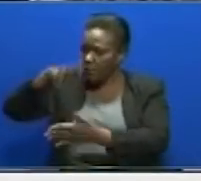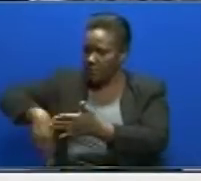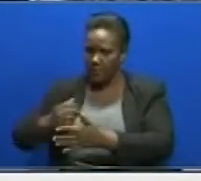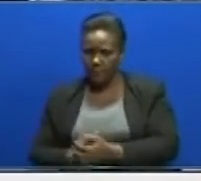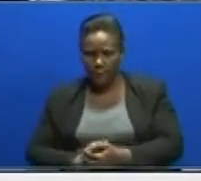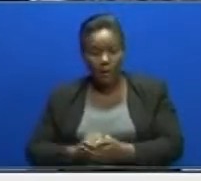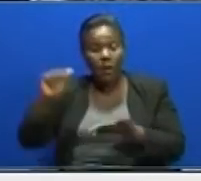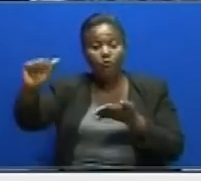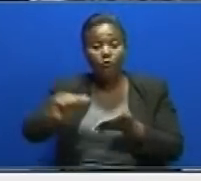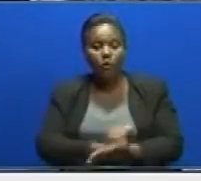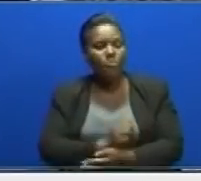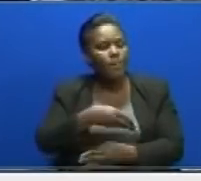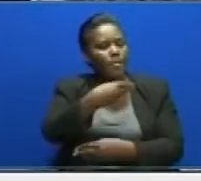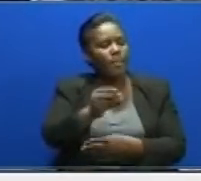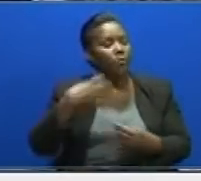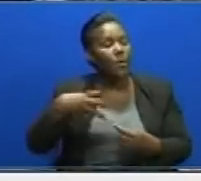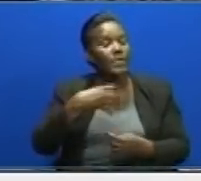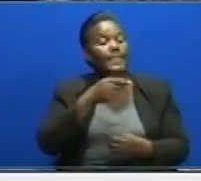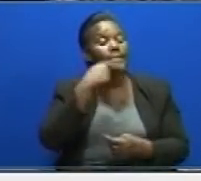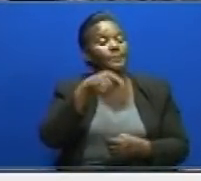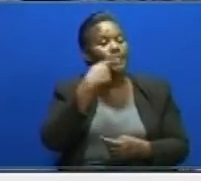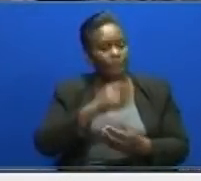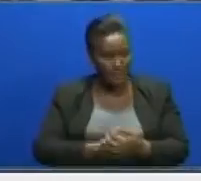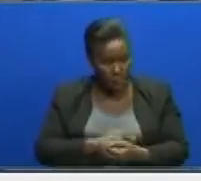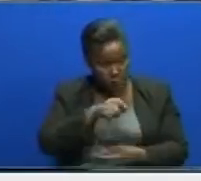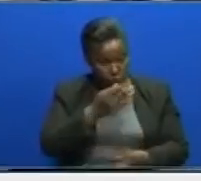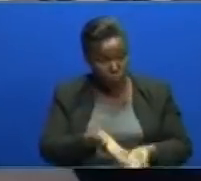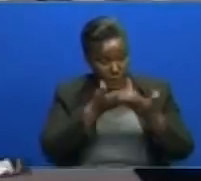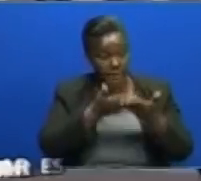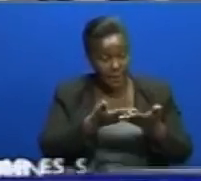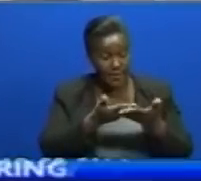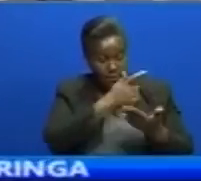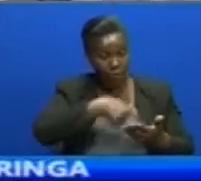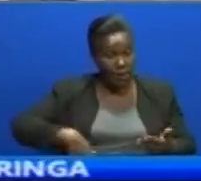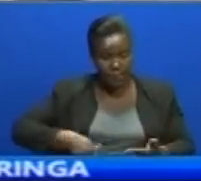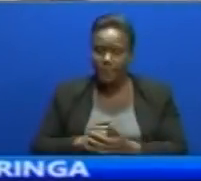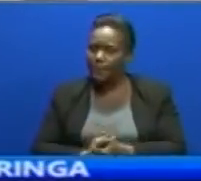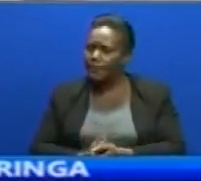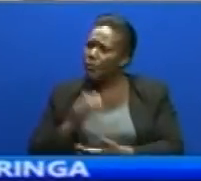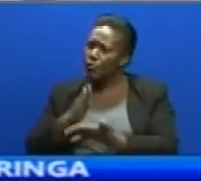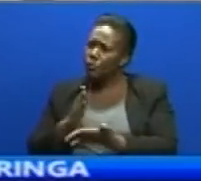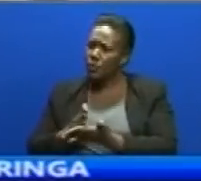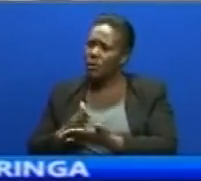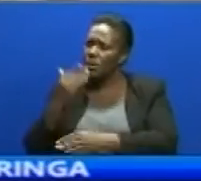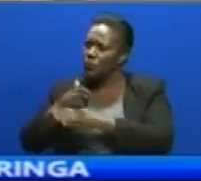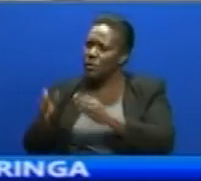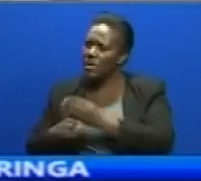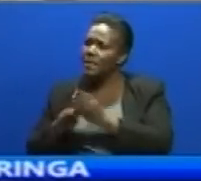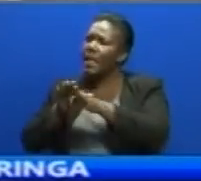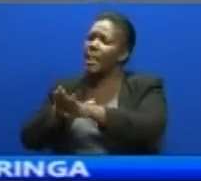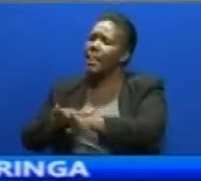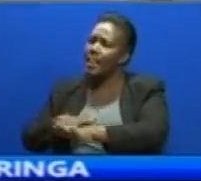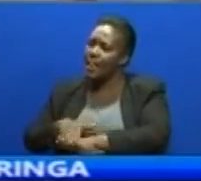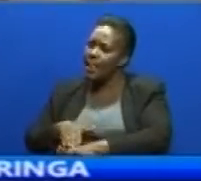atakwenda kwa waziri wa TAMISEMI ambaye ndio msaidizi namba moja wa rais. Kutokana na kusuasua kwa ujenzi wa hospitali hiyo, mkuu huyo wa mkoa wa